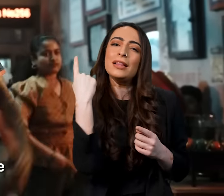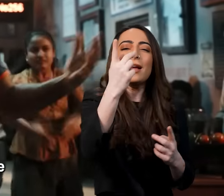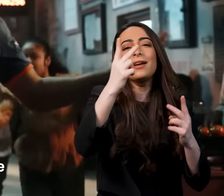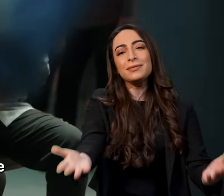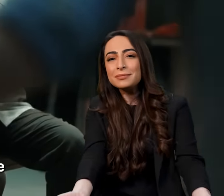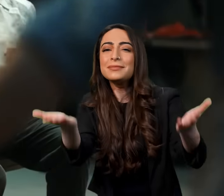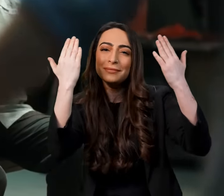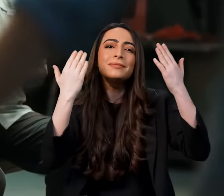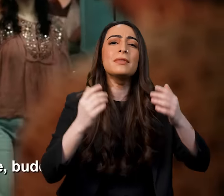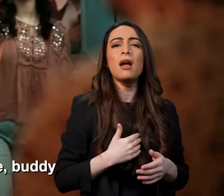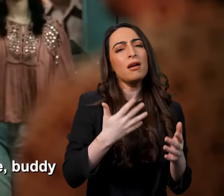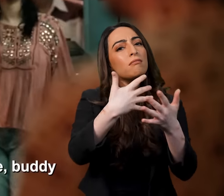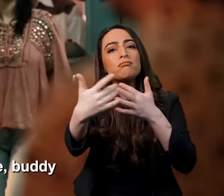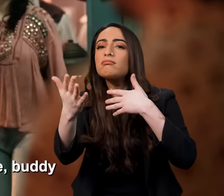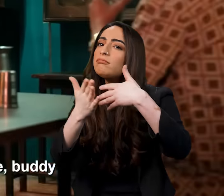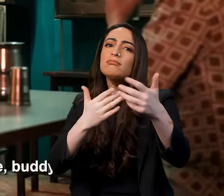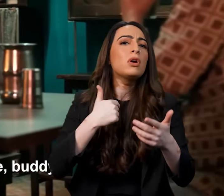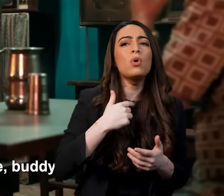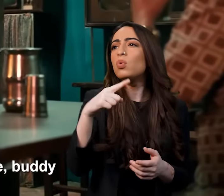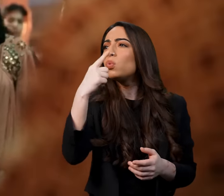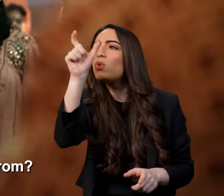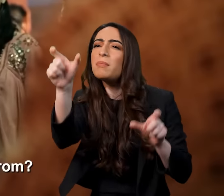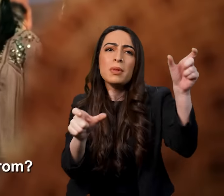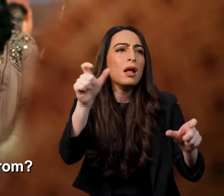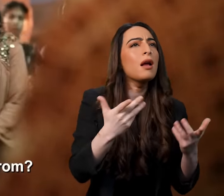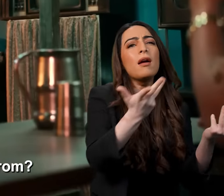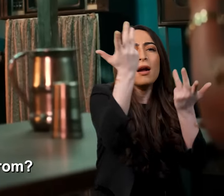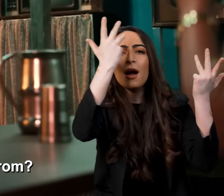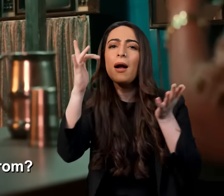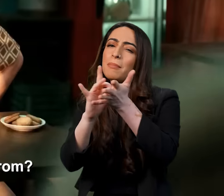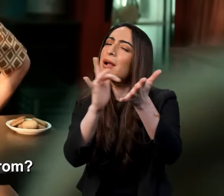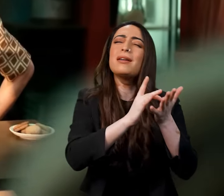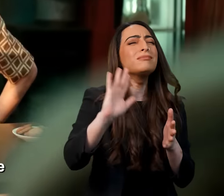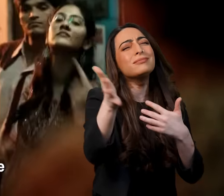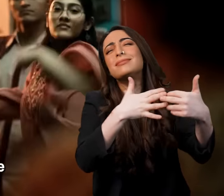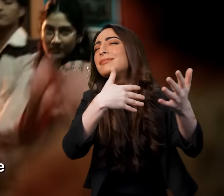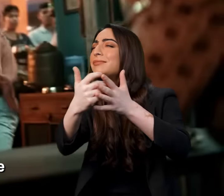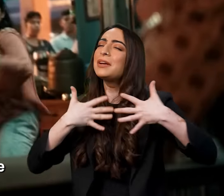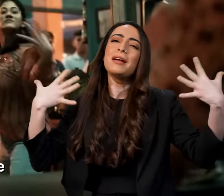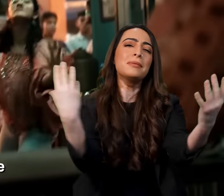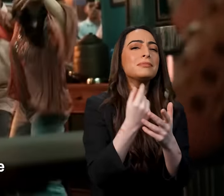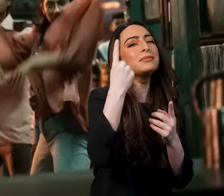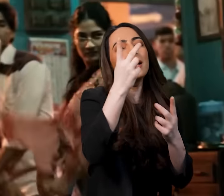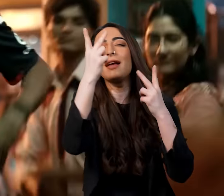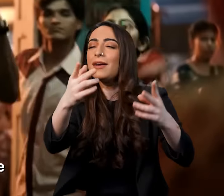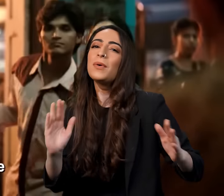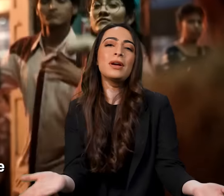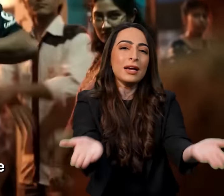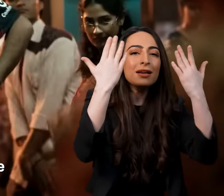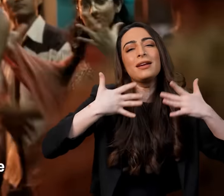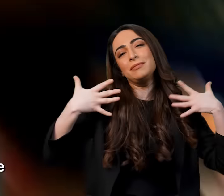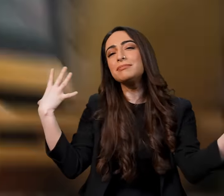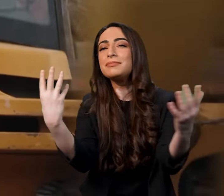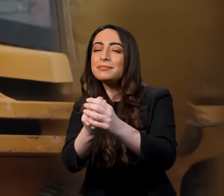एक होके देख। क्या फर्क पड़ता है छोटे कौन कहाँ से आया है। एक होके देख प्यारे,